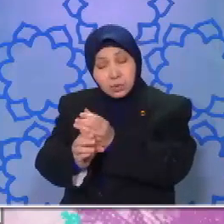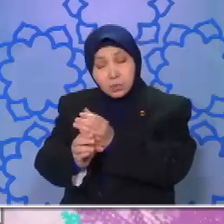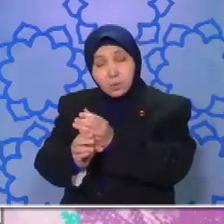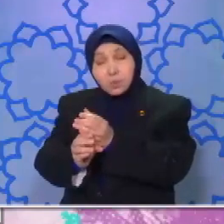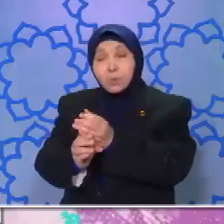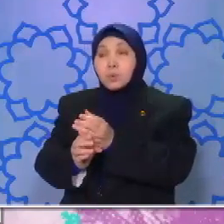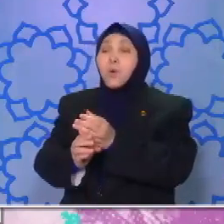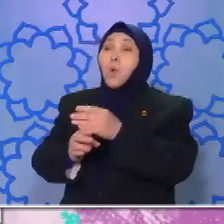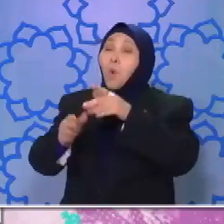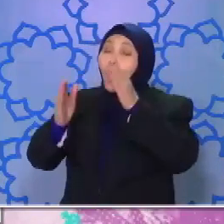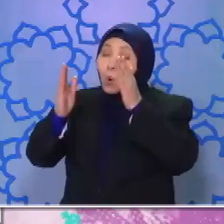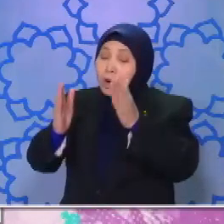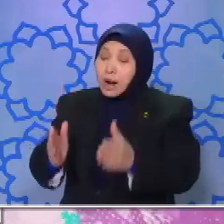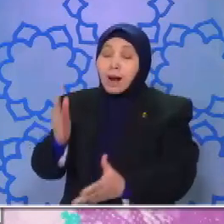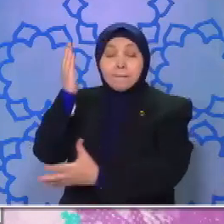fakanat